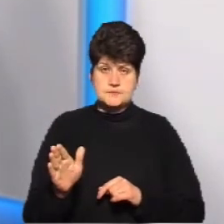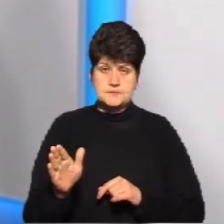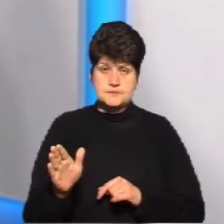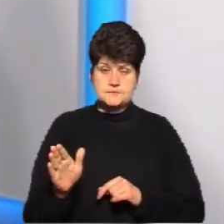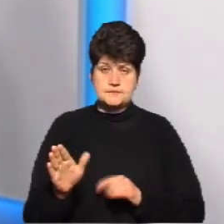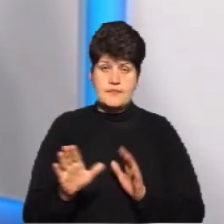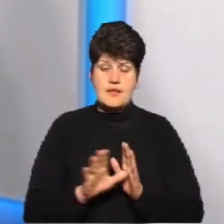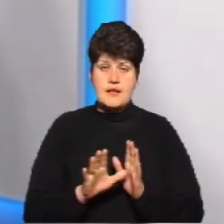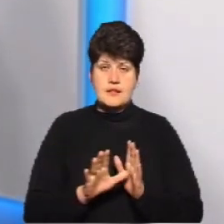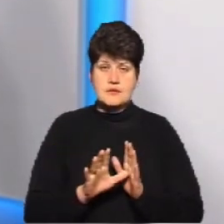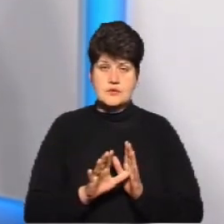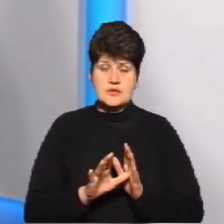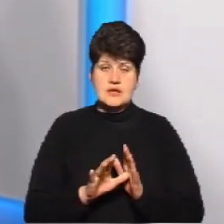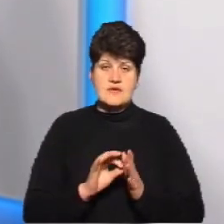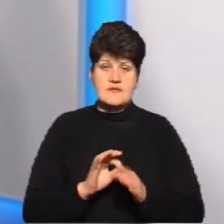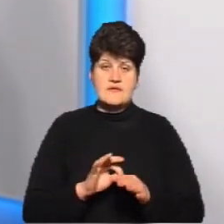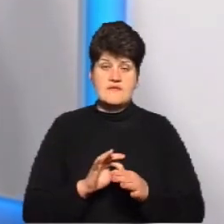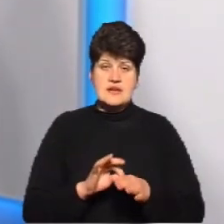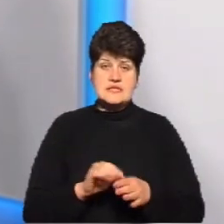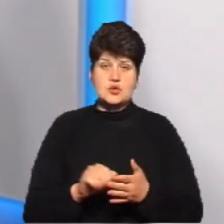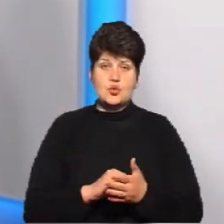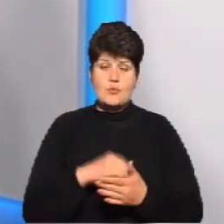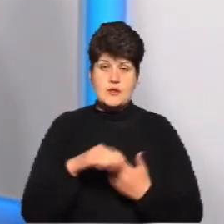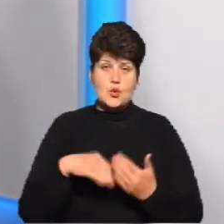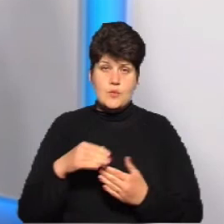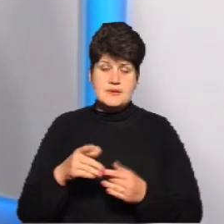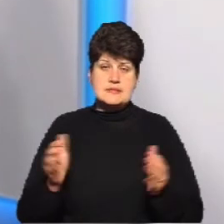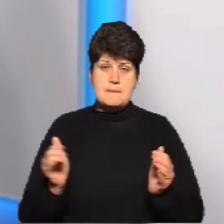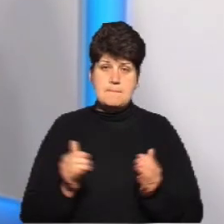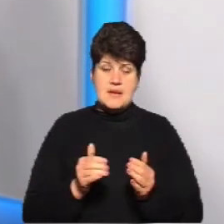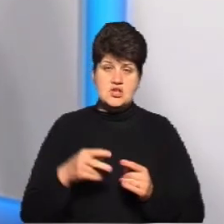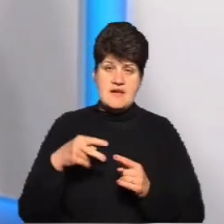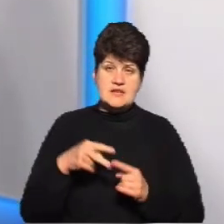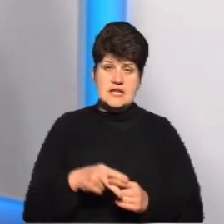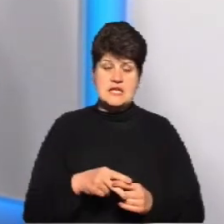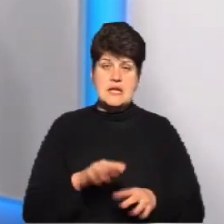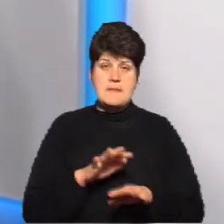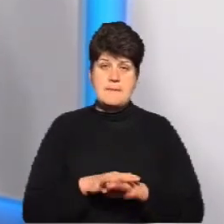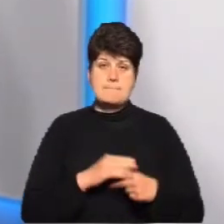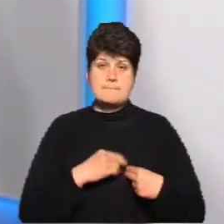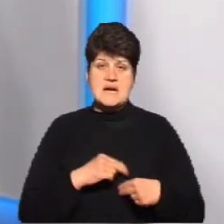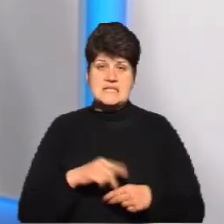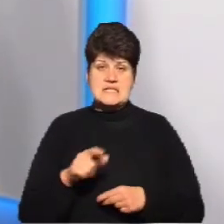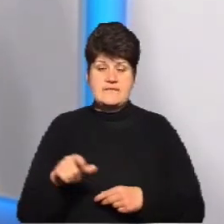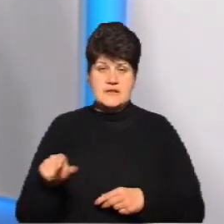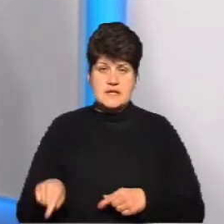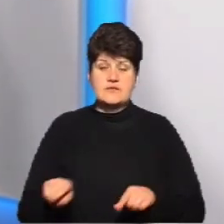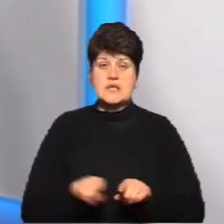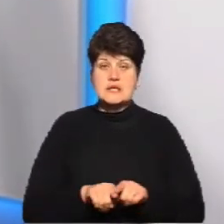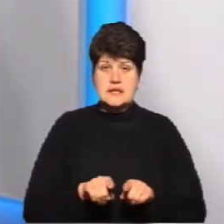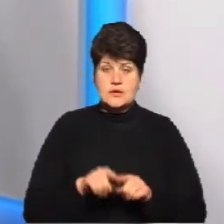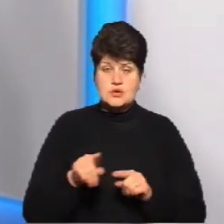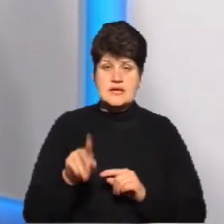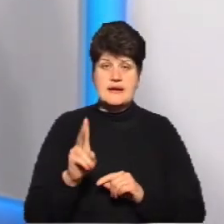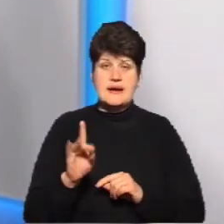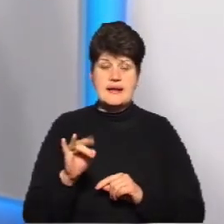електронний вестися документообіг. Тут зменшиться навантаження на банківських працівників. І вони також, як кредитори, зацікавлені,